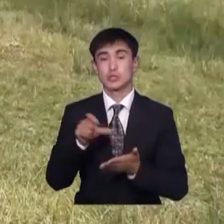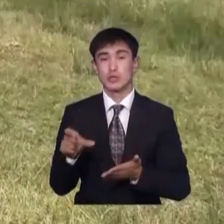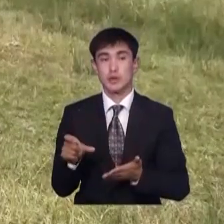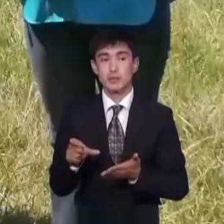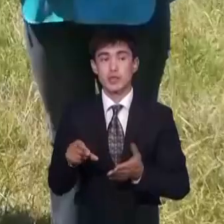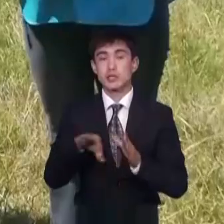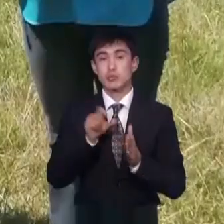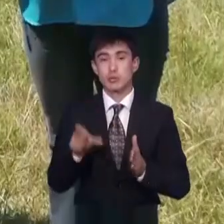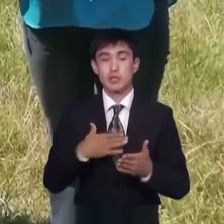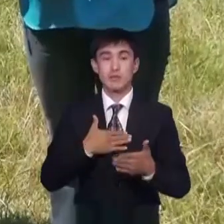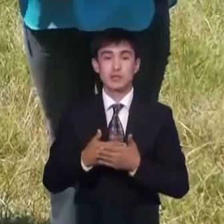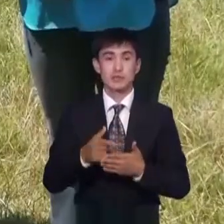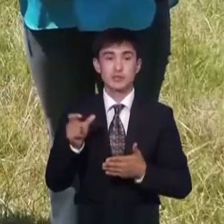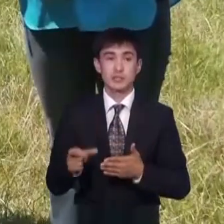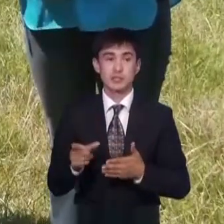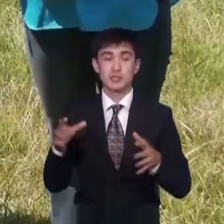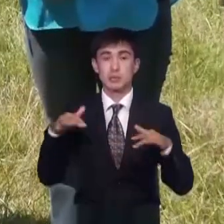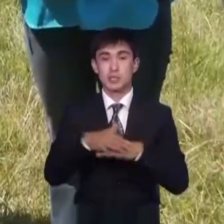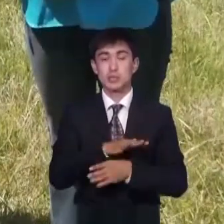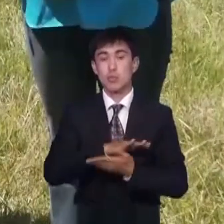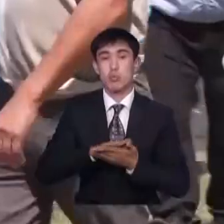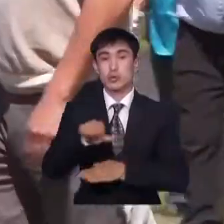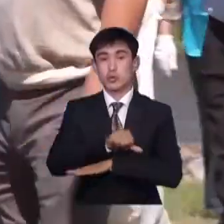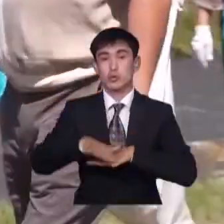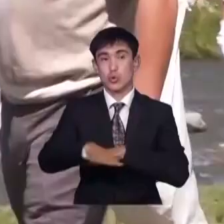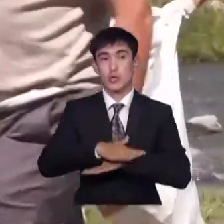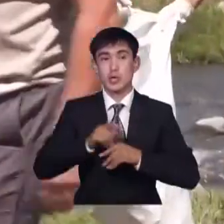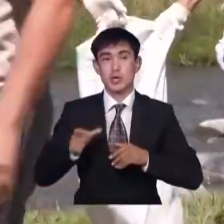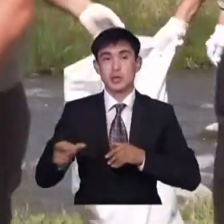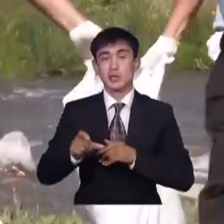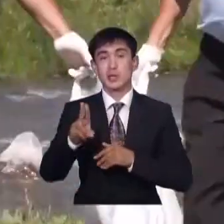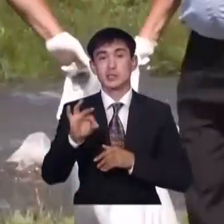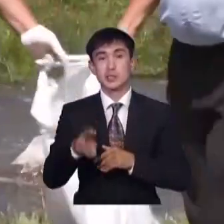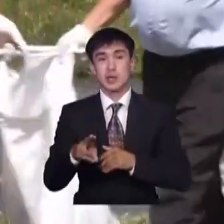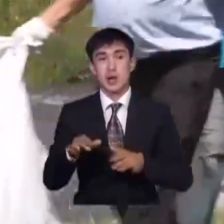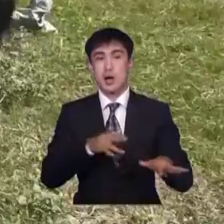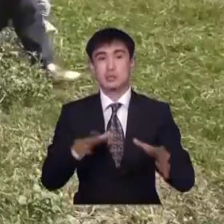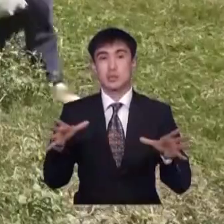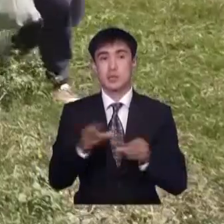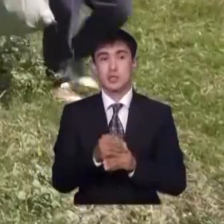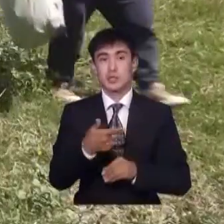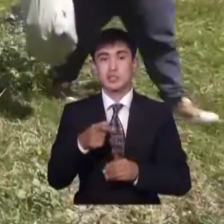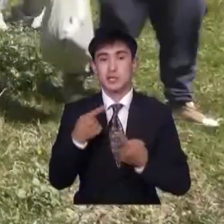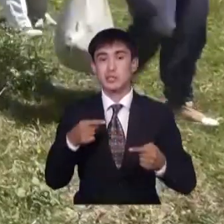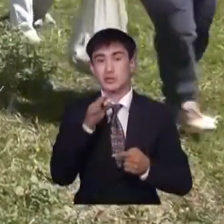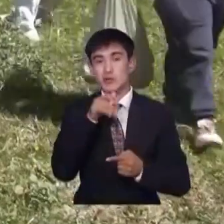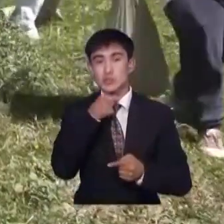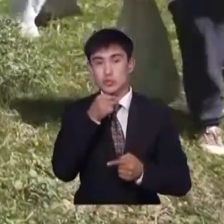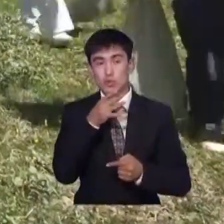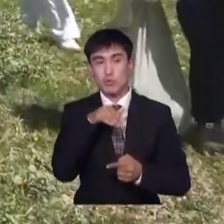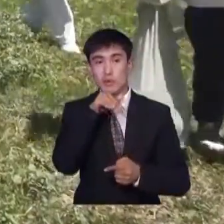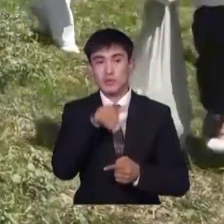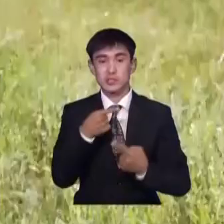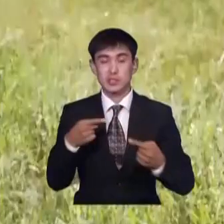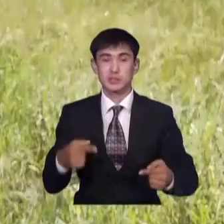включая депутатов, волонтеров и активистов, собрались для уборки территории вдоль реки Костек. Акция объединила граждан самых разных возрастов и